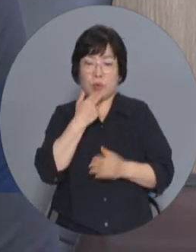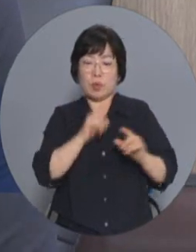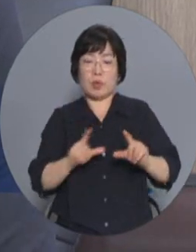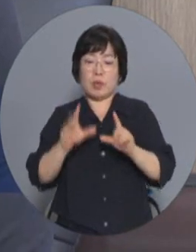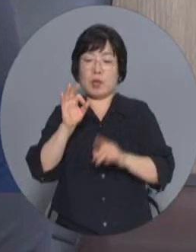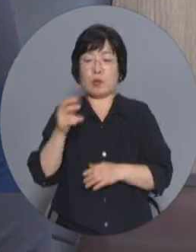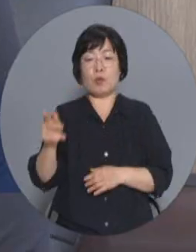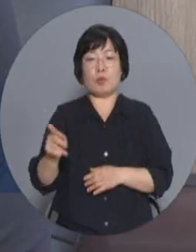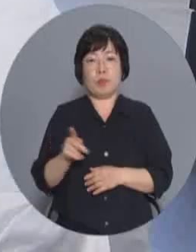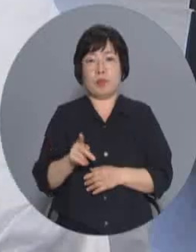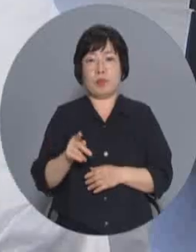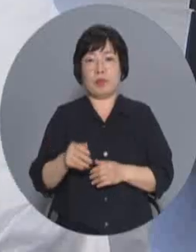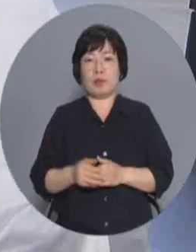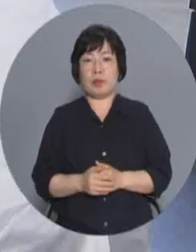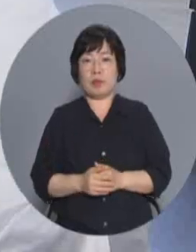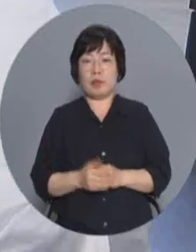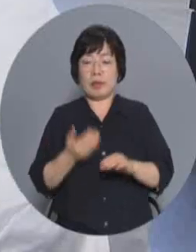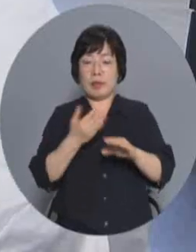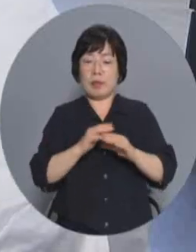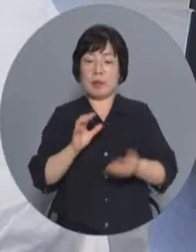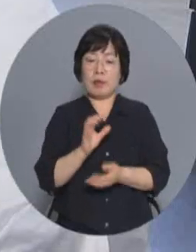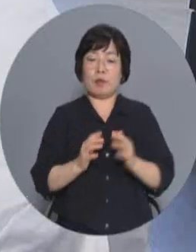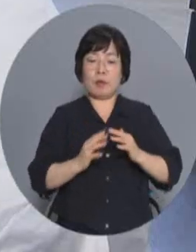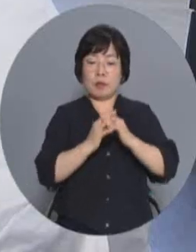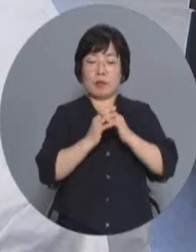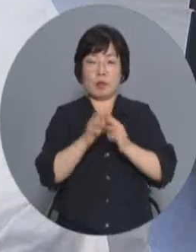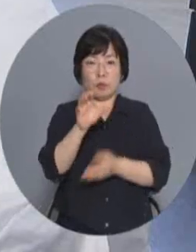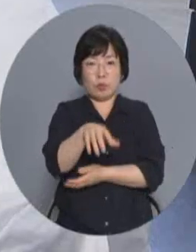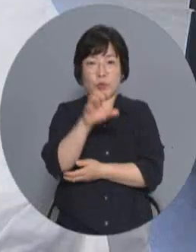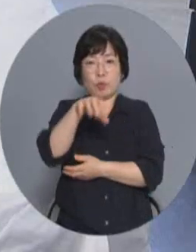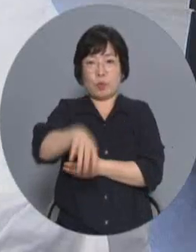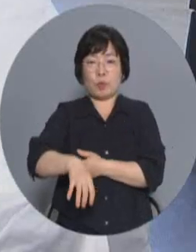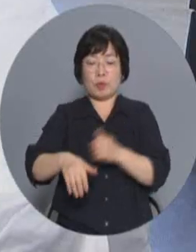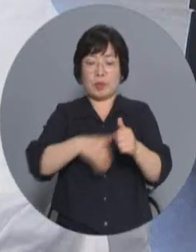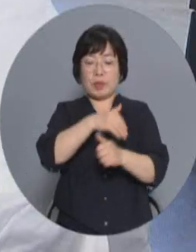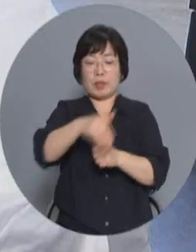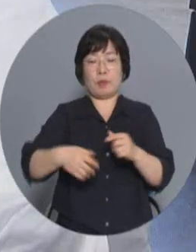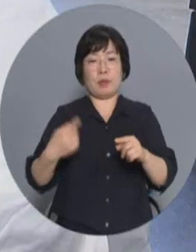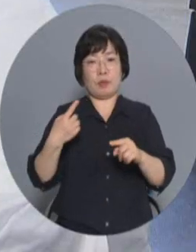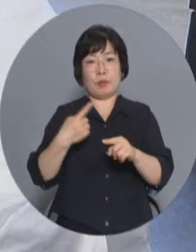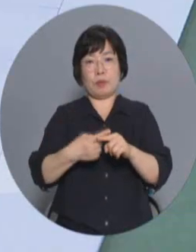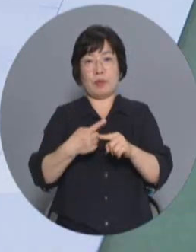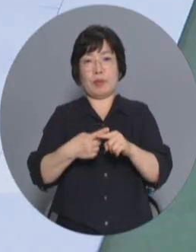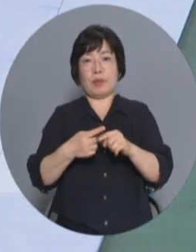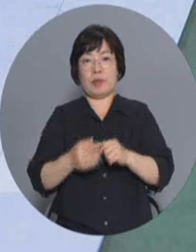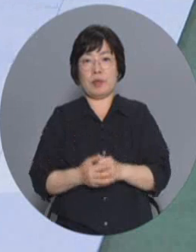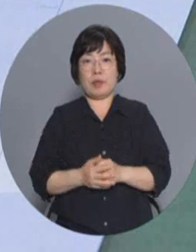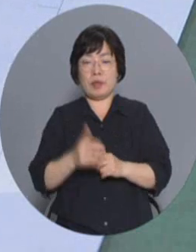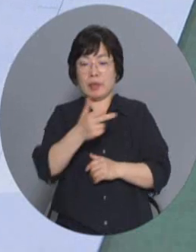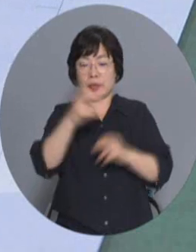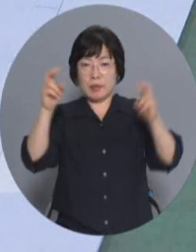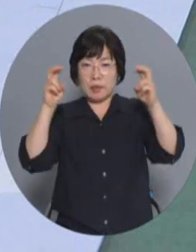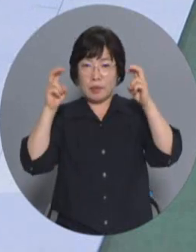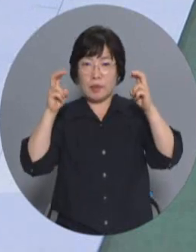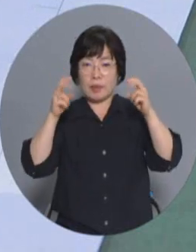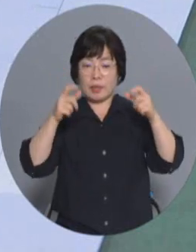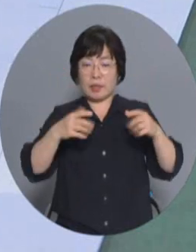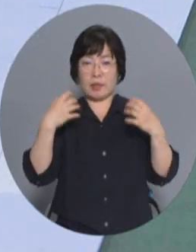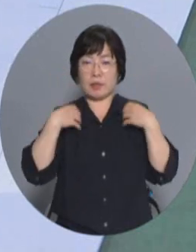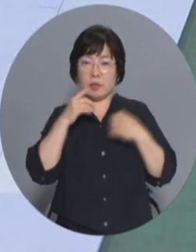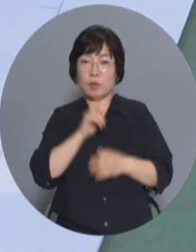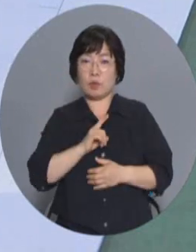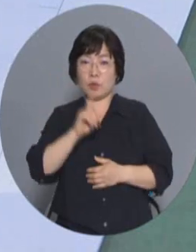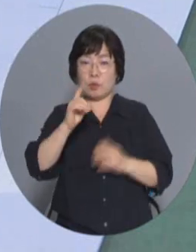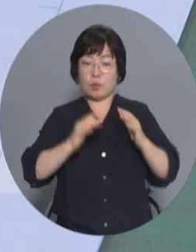빚내는 방법밖에 없죠. 다른 건설기계 노동자들도 상황은 다르지 않습니다. 대기업은 물론 지자체가